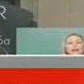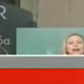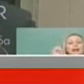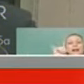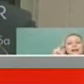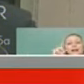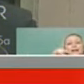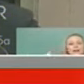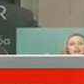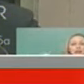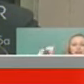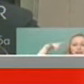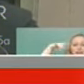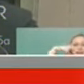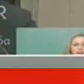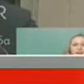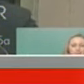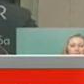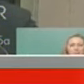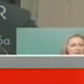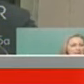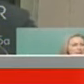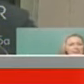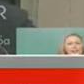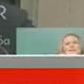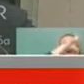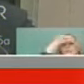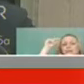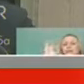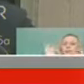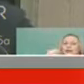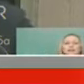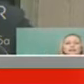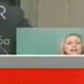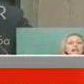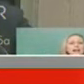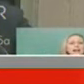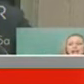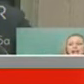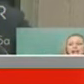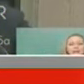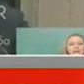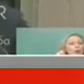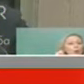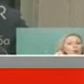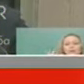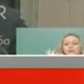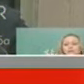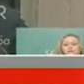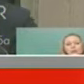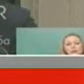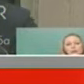είναι αυτή τη στιγμή είναι σε μια απελπιστική φάση. Διότι ξέρουνε πάρα πολύ καλά το ότι